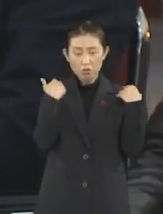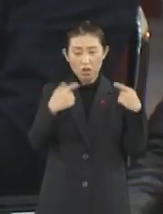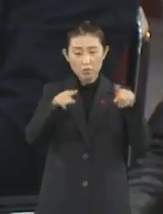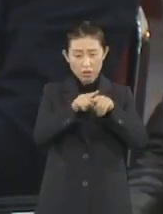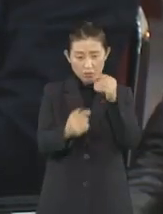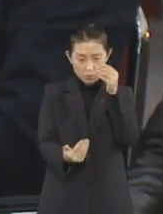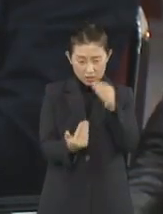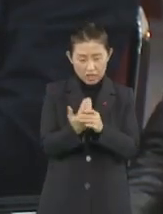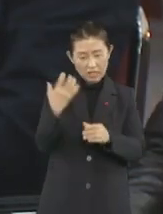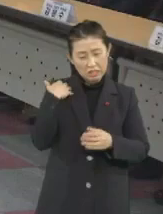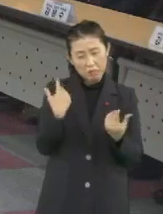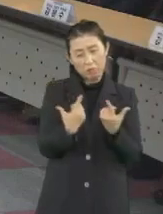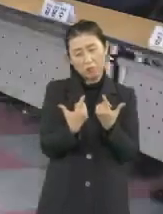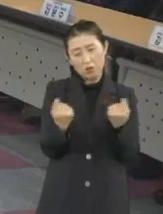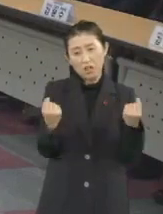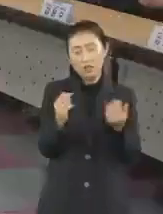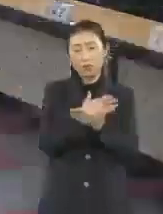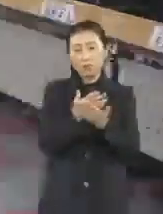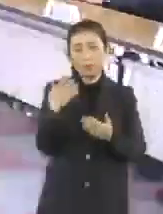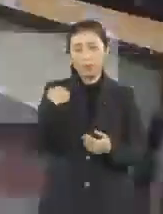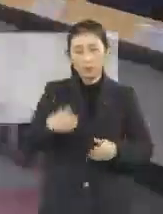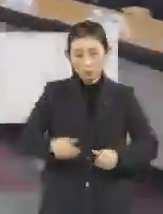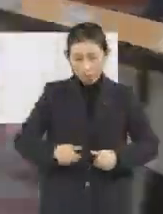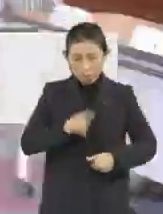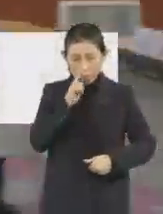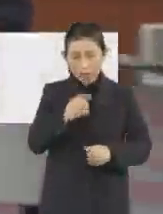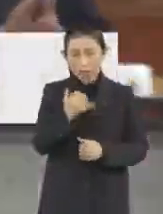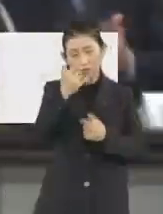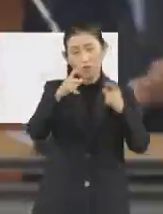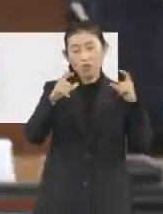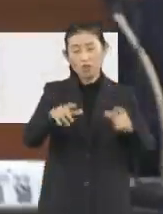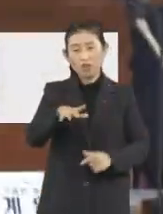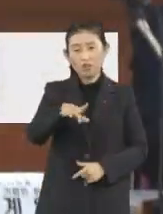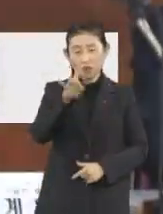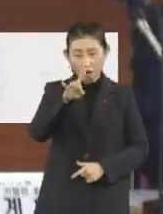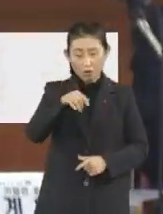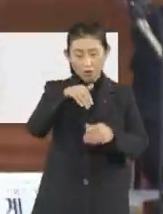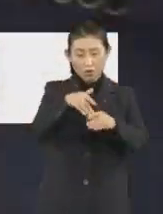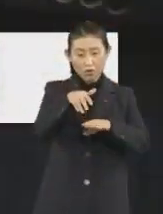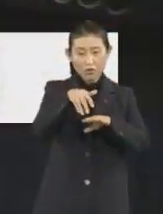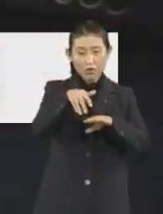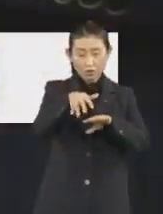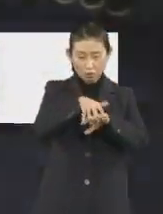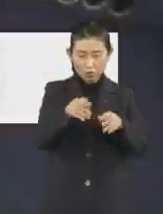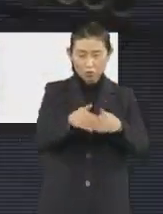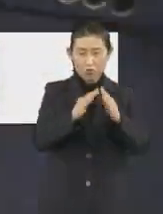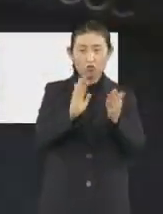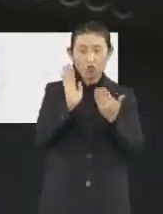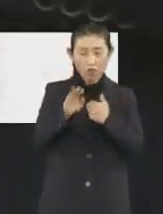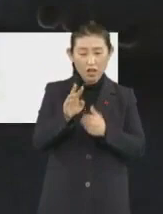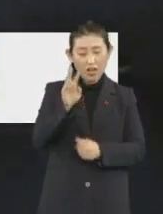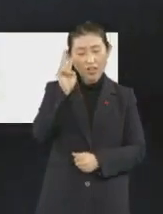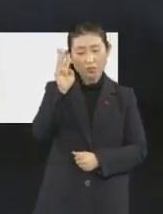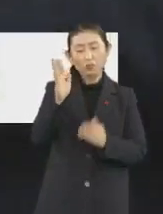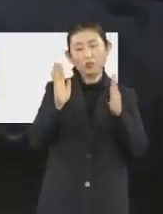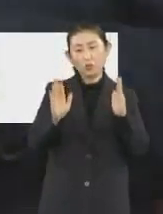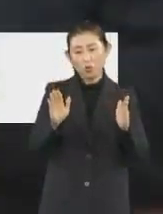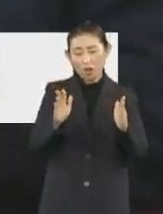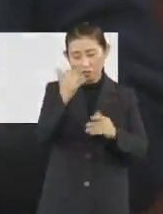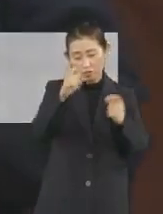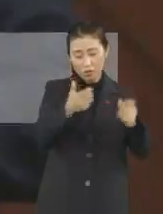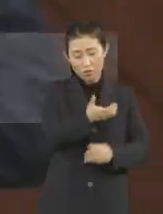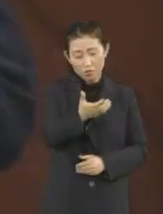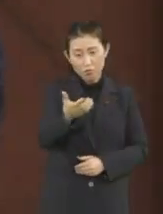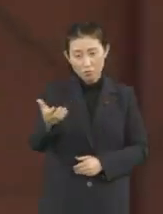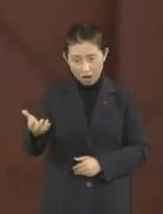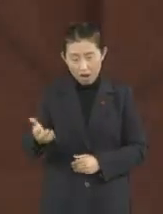한다고 강조했습니다 선대위 첫 지역 일정으로 충청권 을 선택한 유럽 오는 4월 동안 중원 지역이 대한민국의 중심